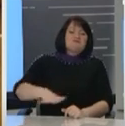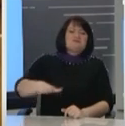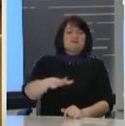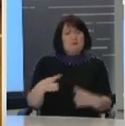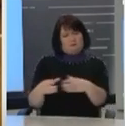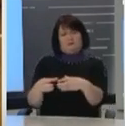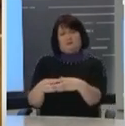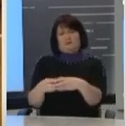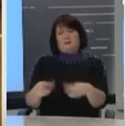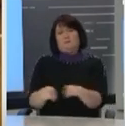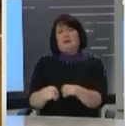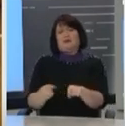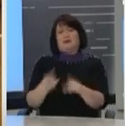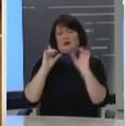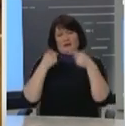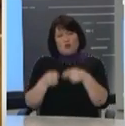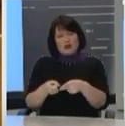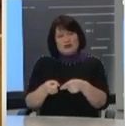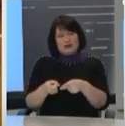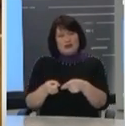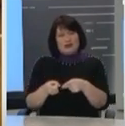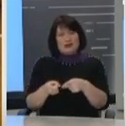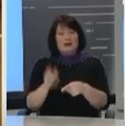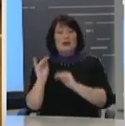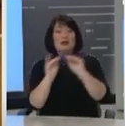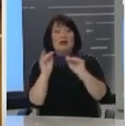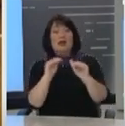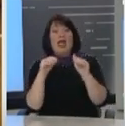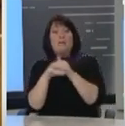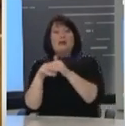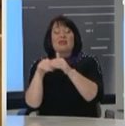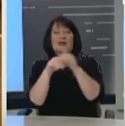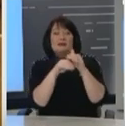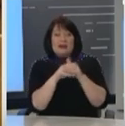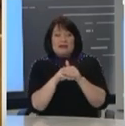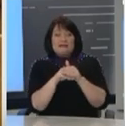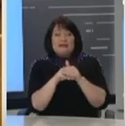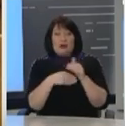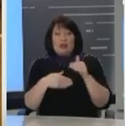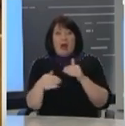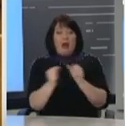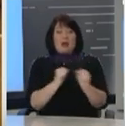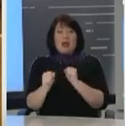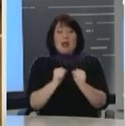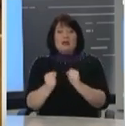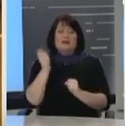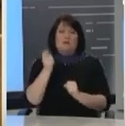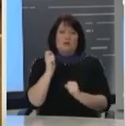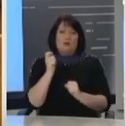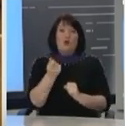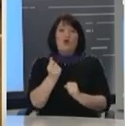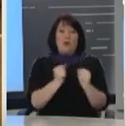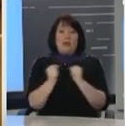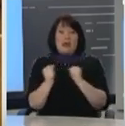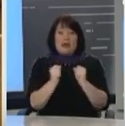της Νέας Δημοκρατίας, ενημέρωναν επενδυτές ότι επίκειται μεγάλη κρίση πολιτική και